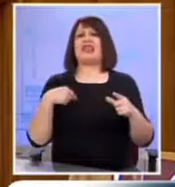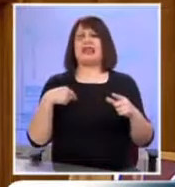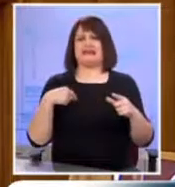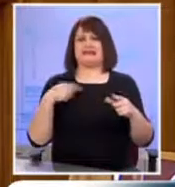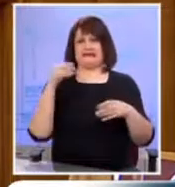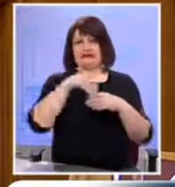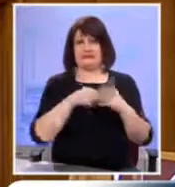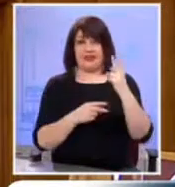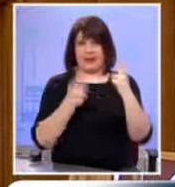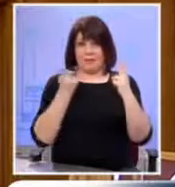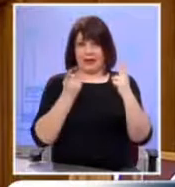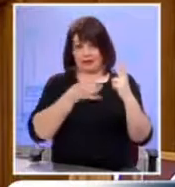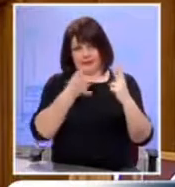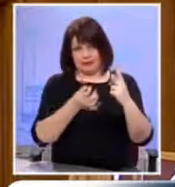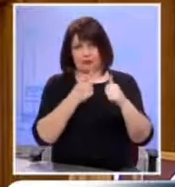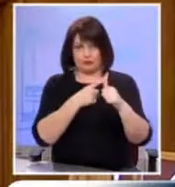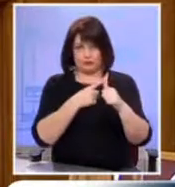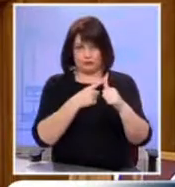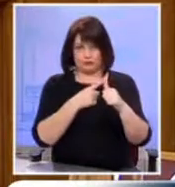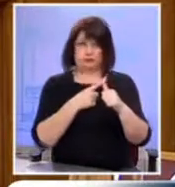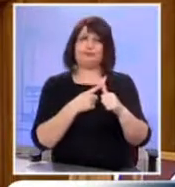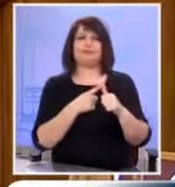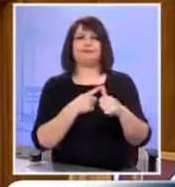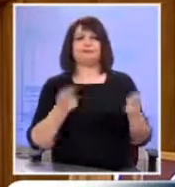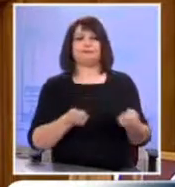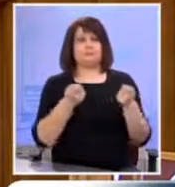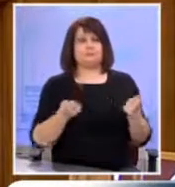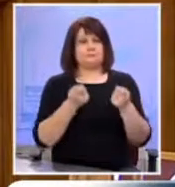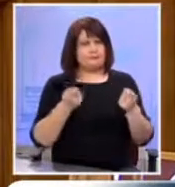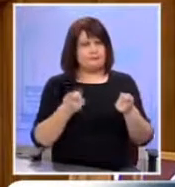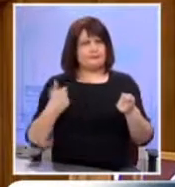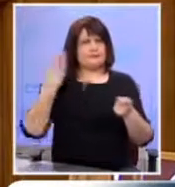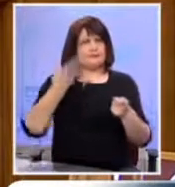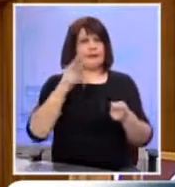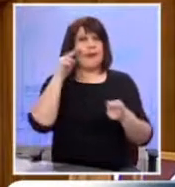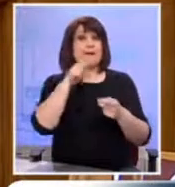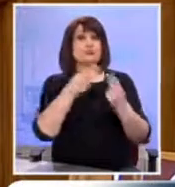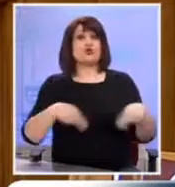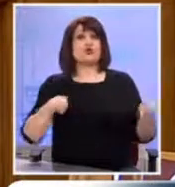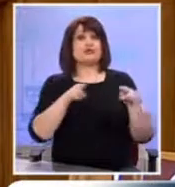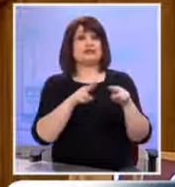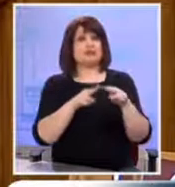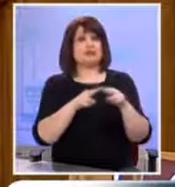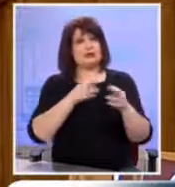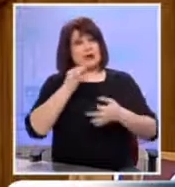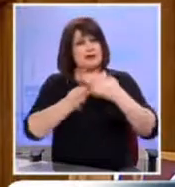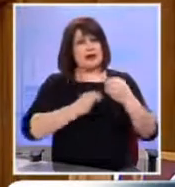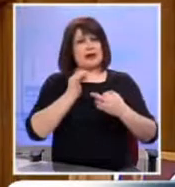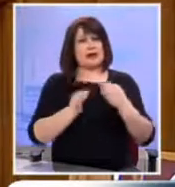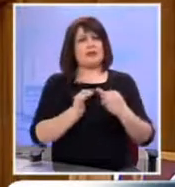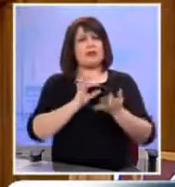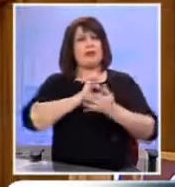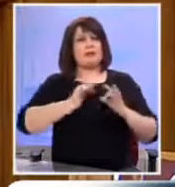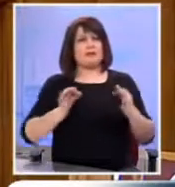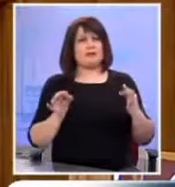κάνω δύο παρατηρήσεις. Πρώτον, τα έργα και τις ημέρες του εποπτικού συμβουλίου τα περιέγραψαν πολύ